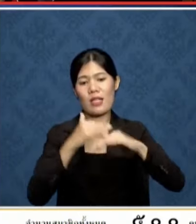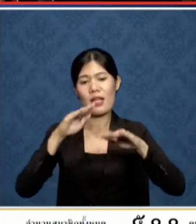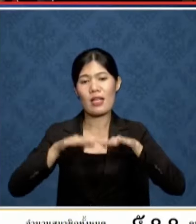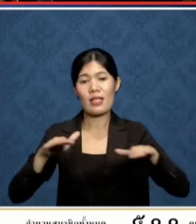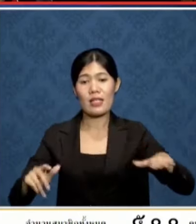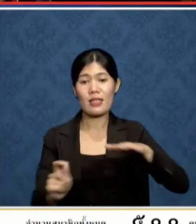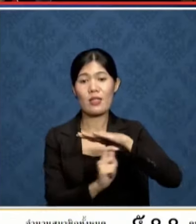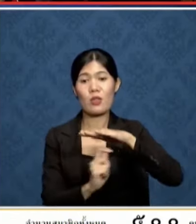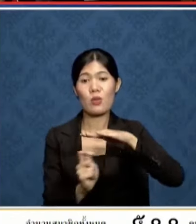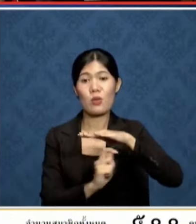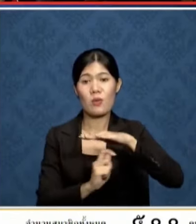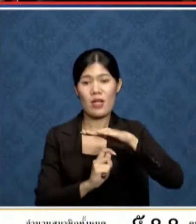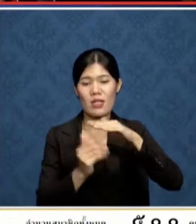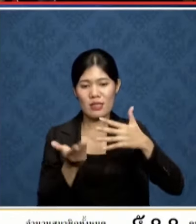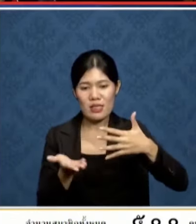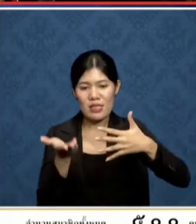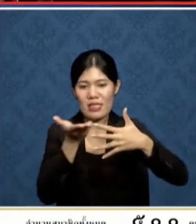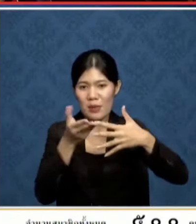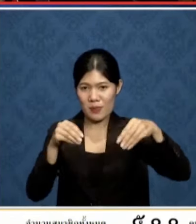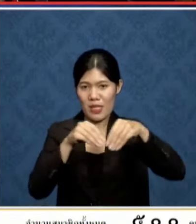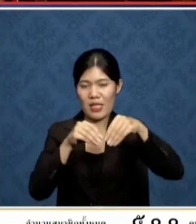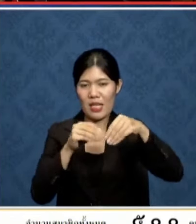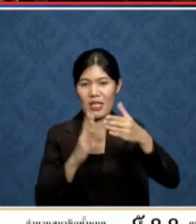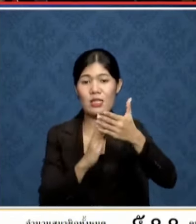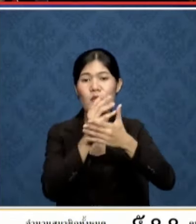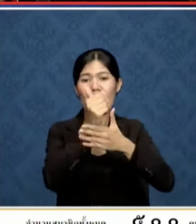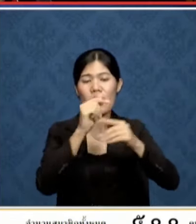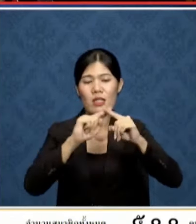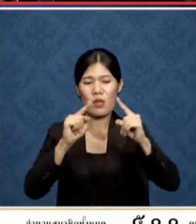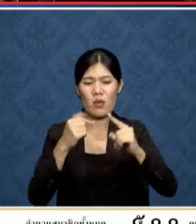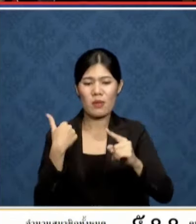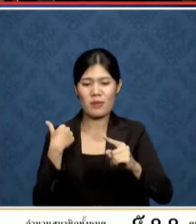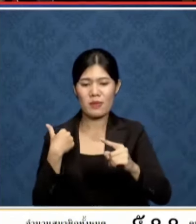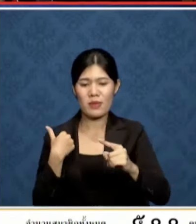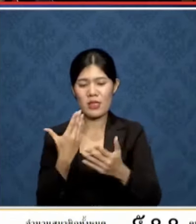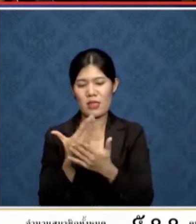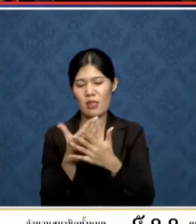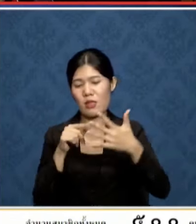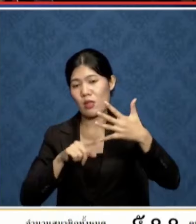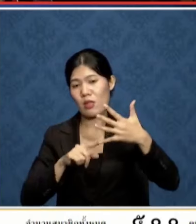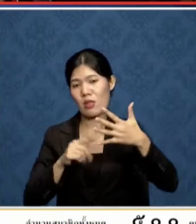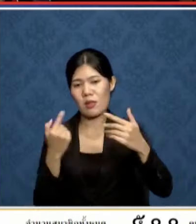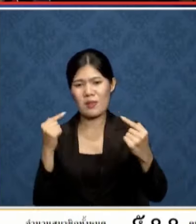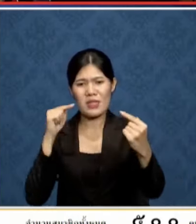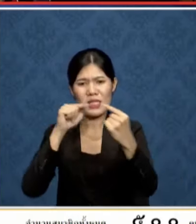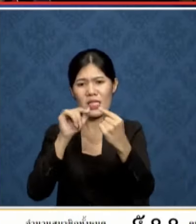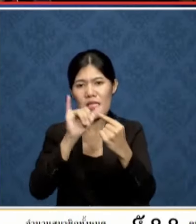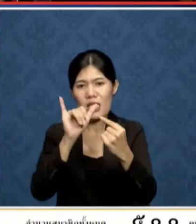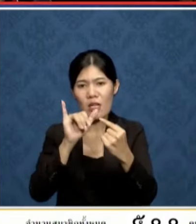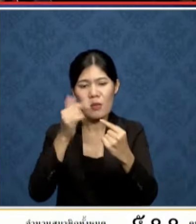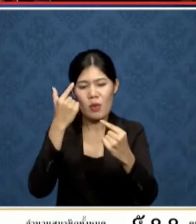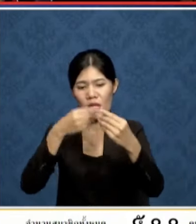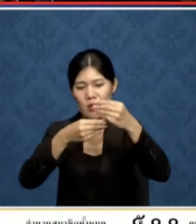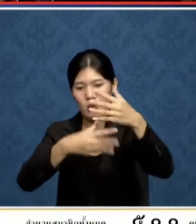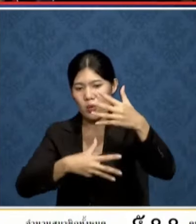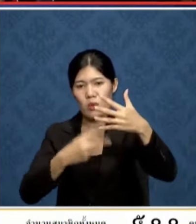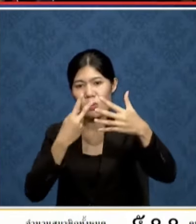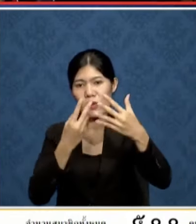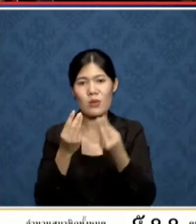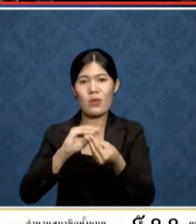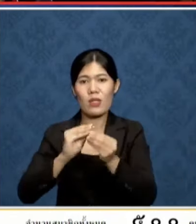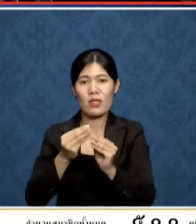ศูนย์เด็กเล็กนะครับที่เกินเกือบจะถึงเป้าหมายแล้วอีกจำนวนนึงครับไม่มีผลออกมาเลยครับว่าถึงเป้าหมายหรือไม่ครับโดยปีนี้นะครับ